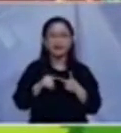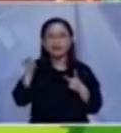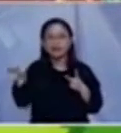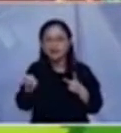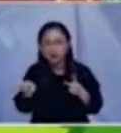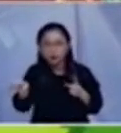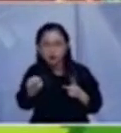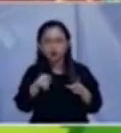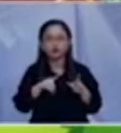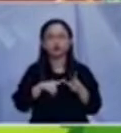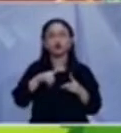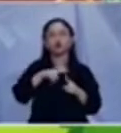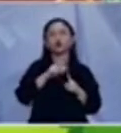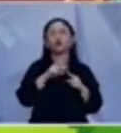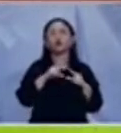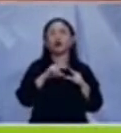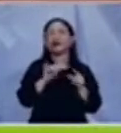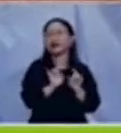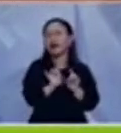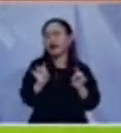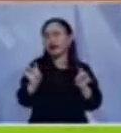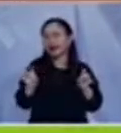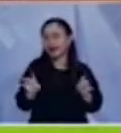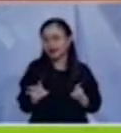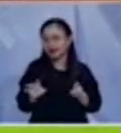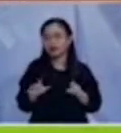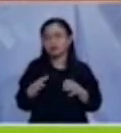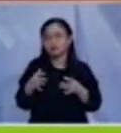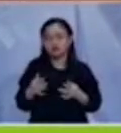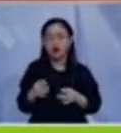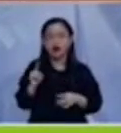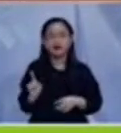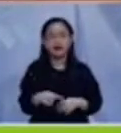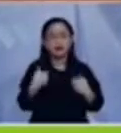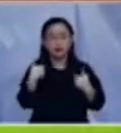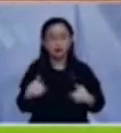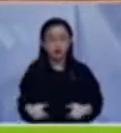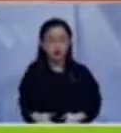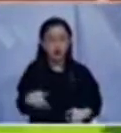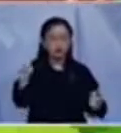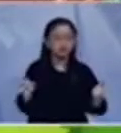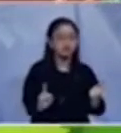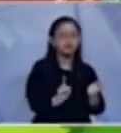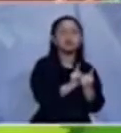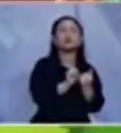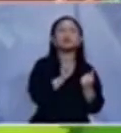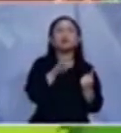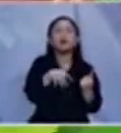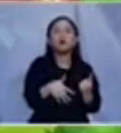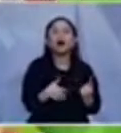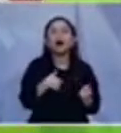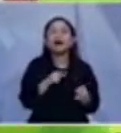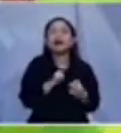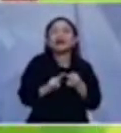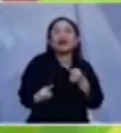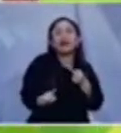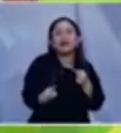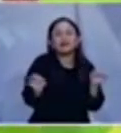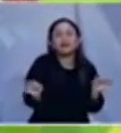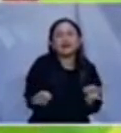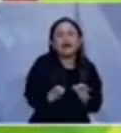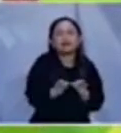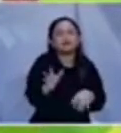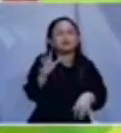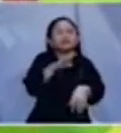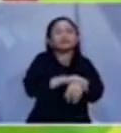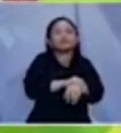tupai, dan hewan pengerat lainnya. Penularan dari manusia ke manusia umumnya terjadi karena kontak dekat dengan lesi kulit atau